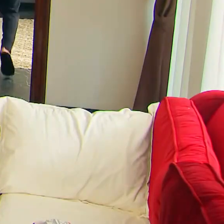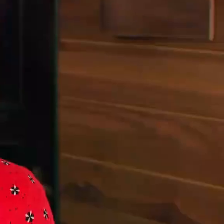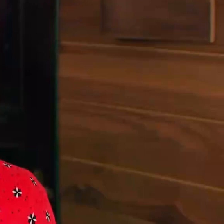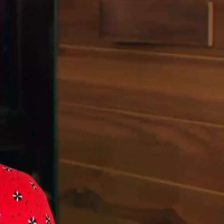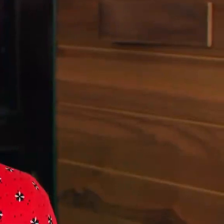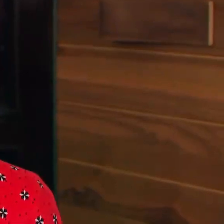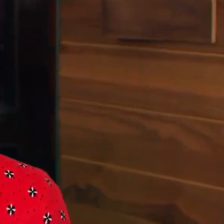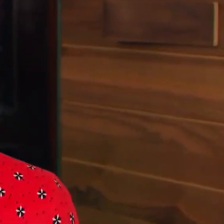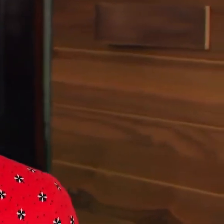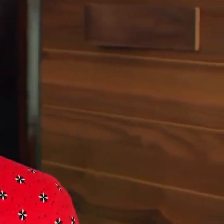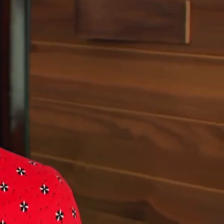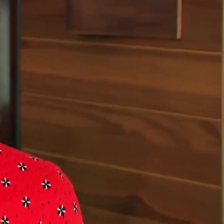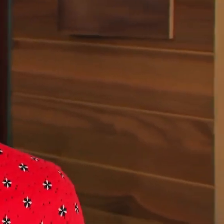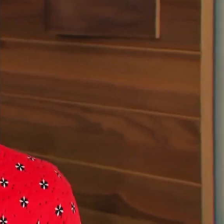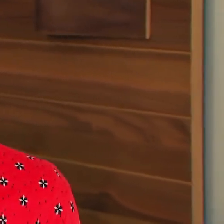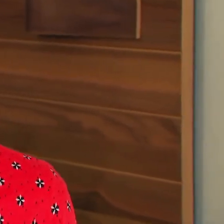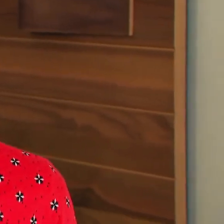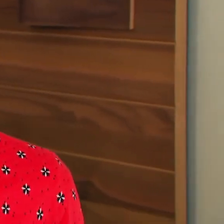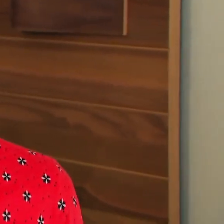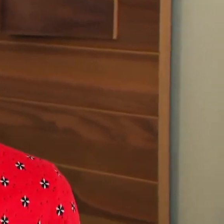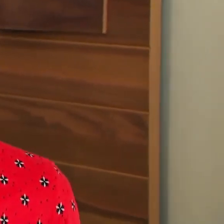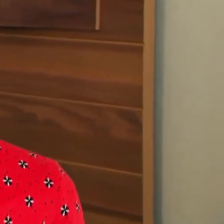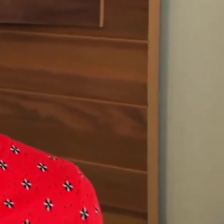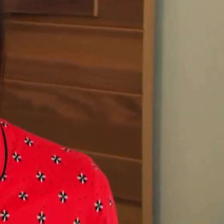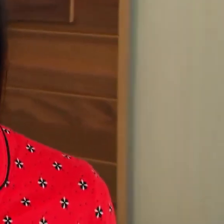Ömer odadan çıkıyor. Zehra düşünceli, kımıldamadı.